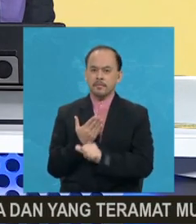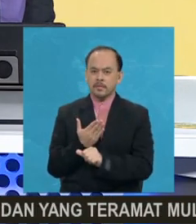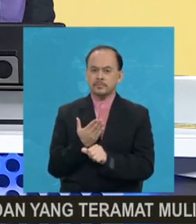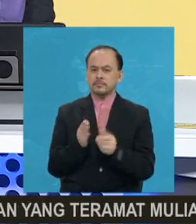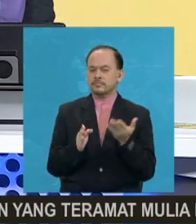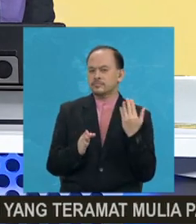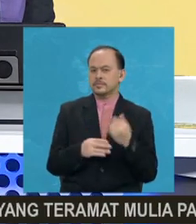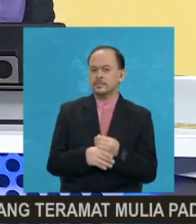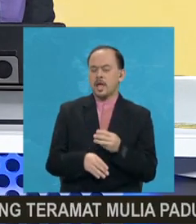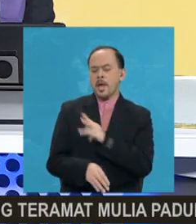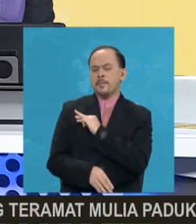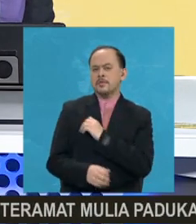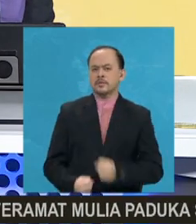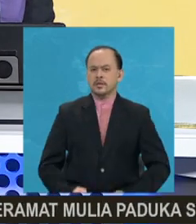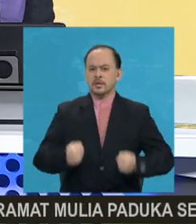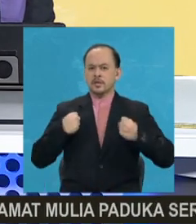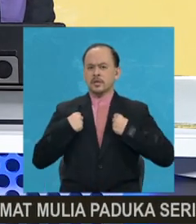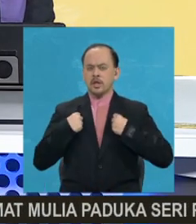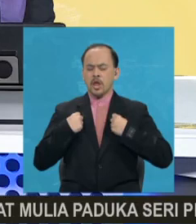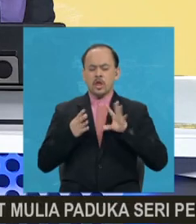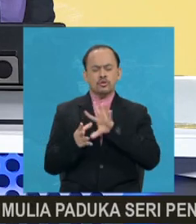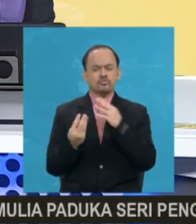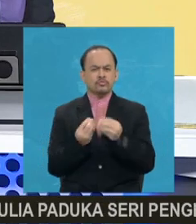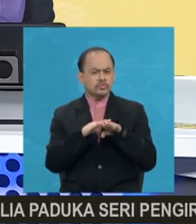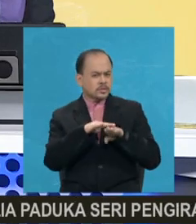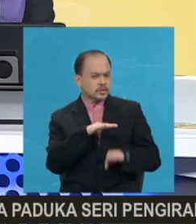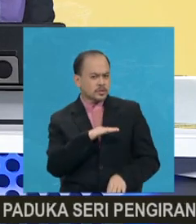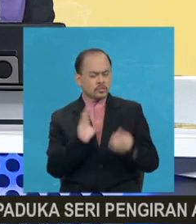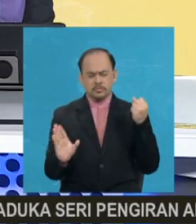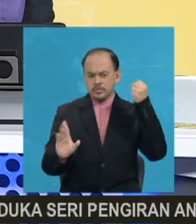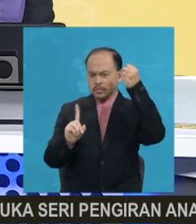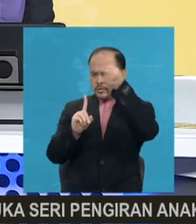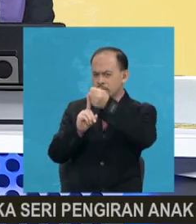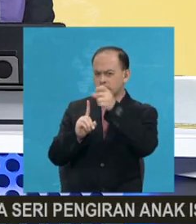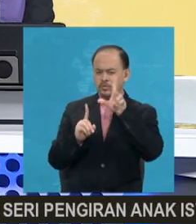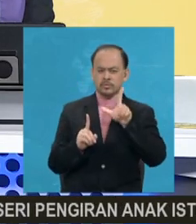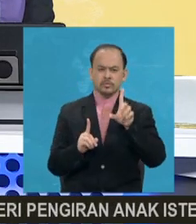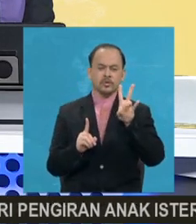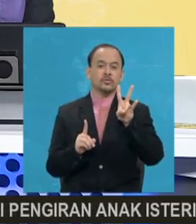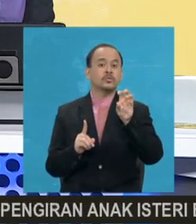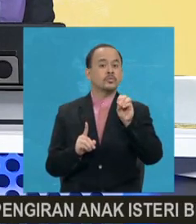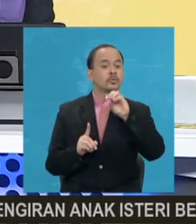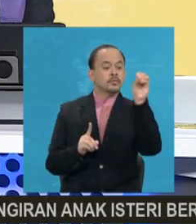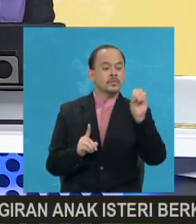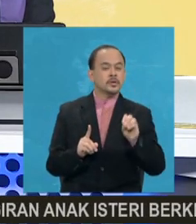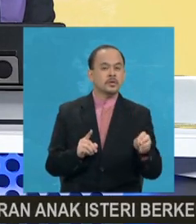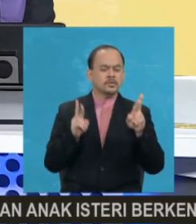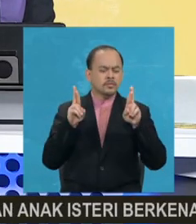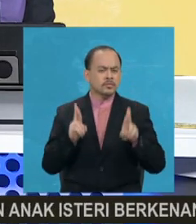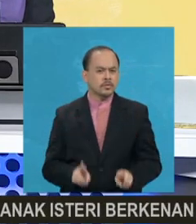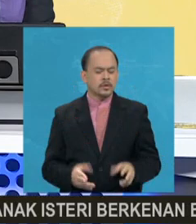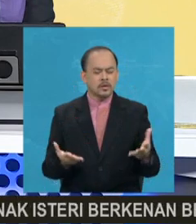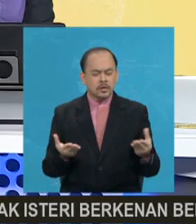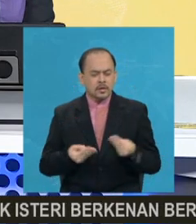Menteri Kesehatan berkata walaupun jumlah itu rendah tetapi sasaran untuk bagi 70 protes rakyat dan penduduk negara ini